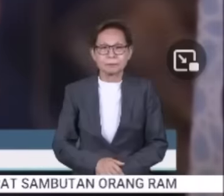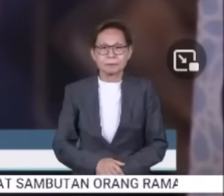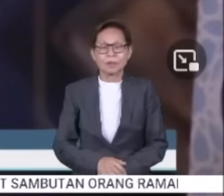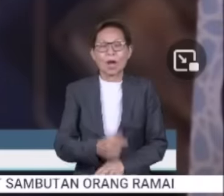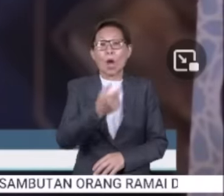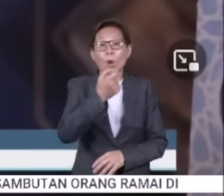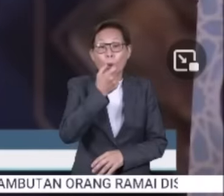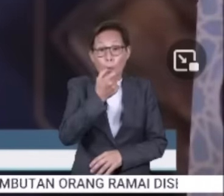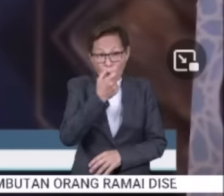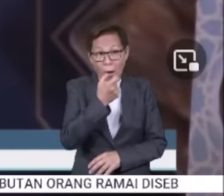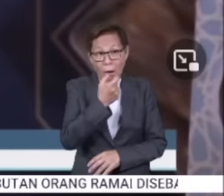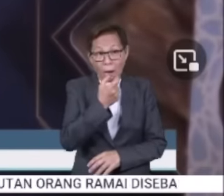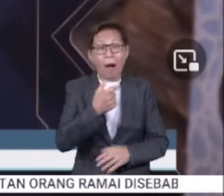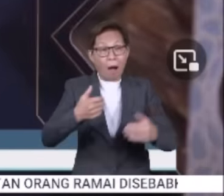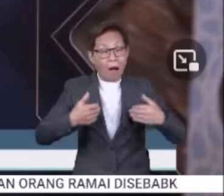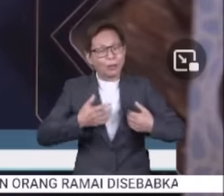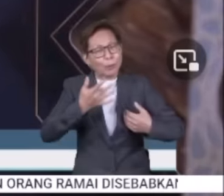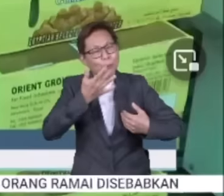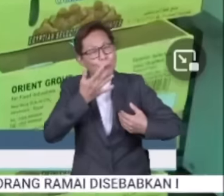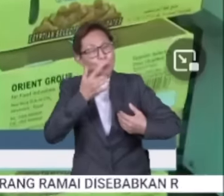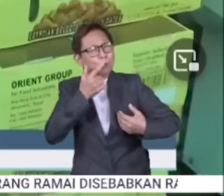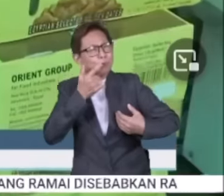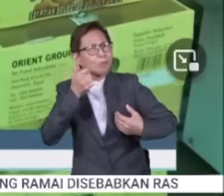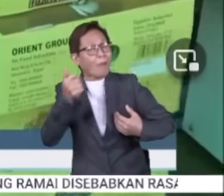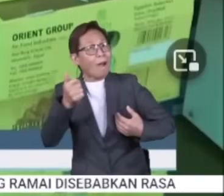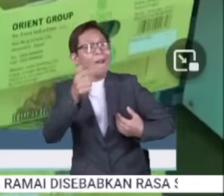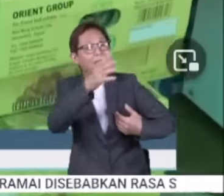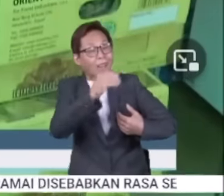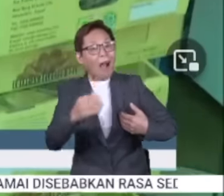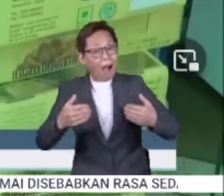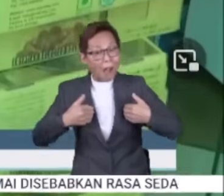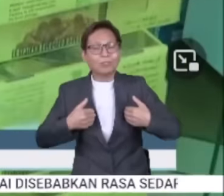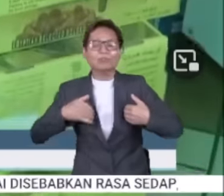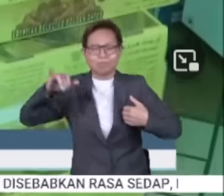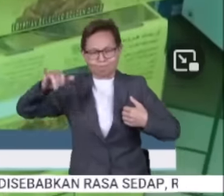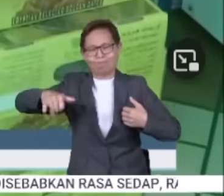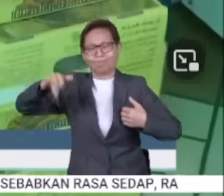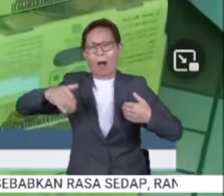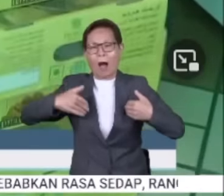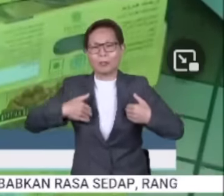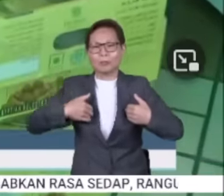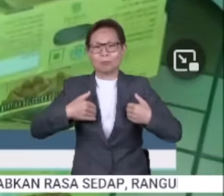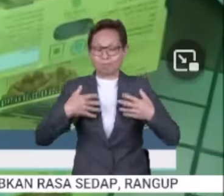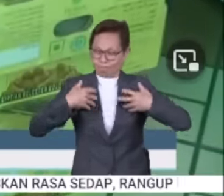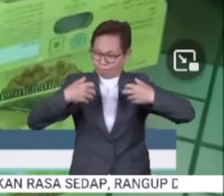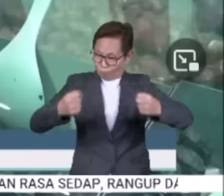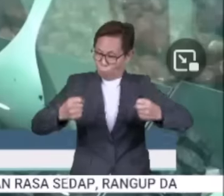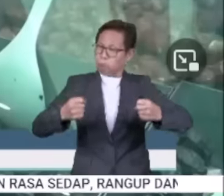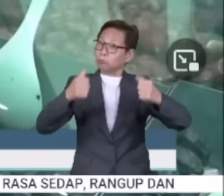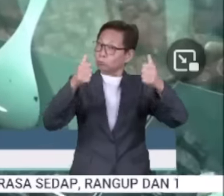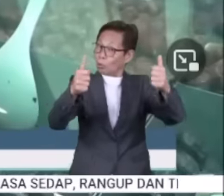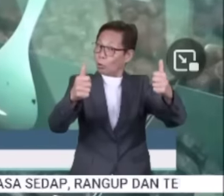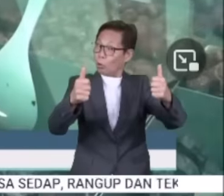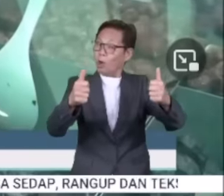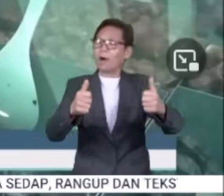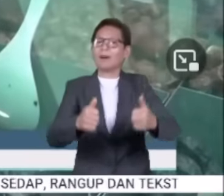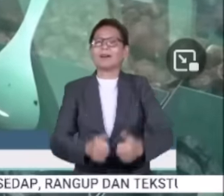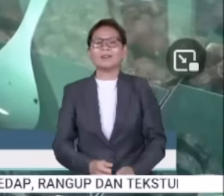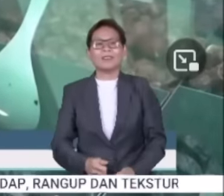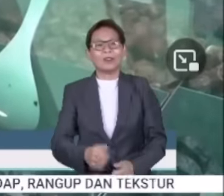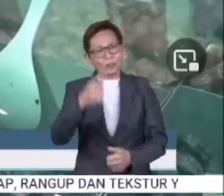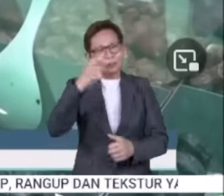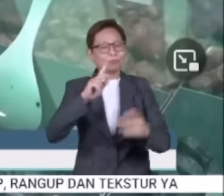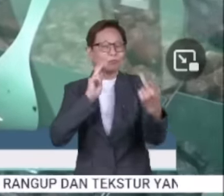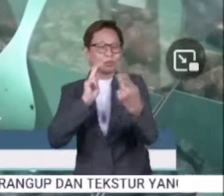Buah kurma bukan sahaja mempunyai rasa yang enak, malah turut diakui mempunyai nutrisi kesihatan, menjadikannya sesuai